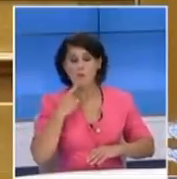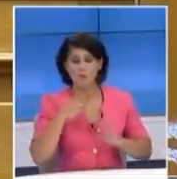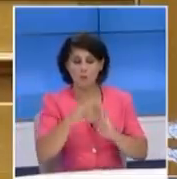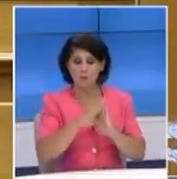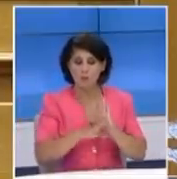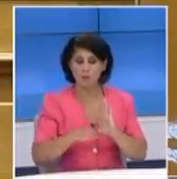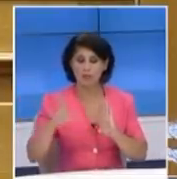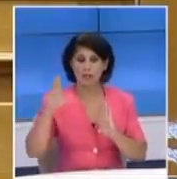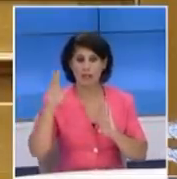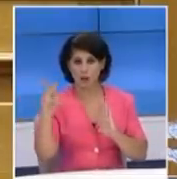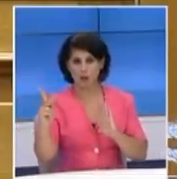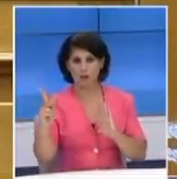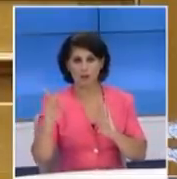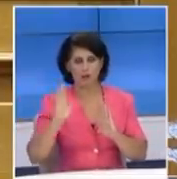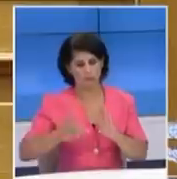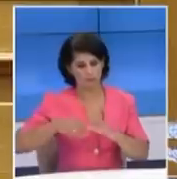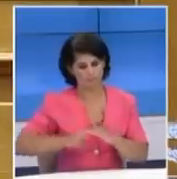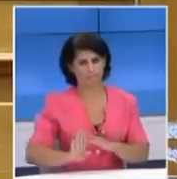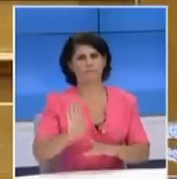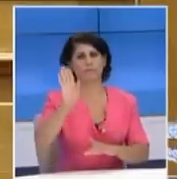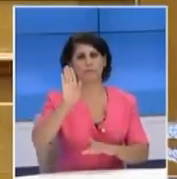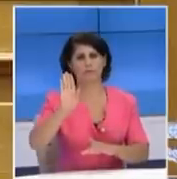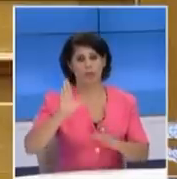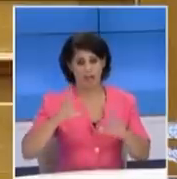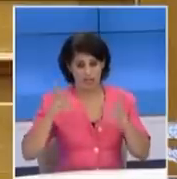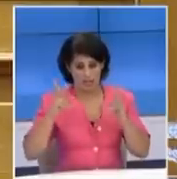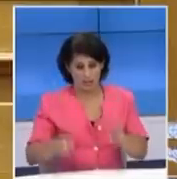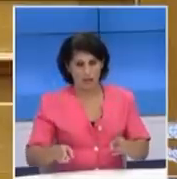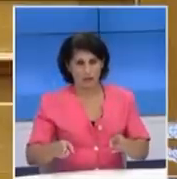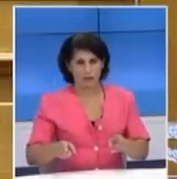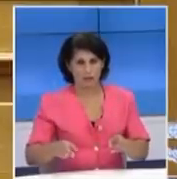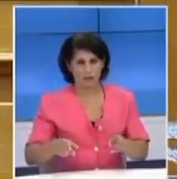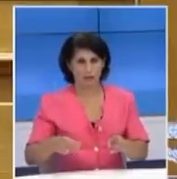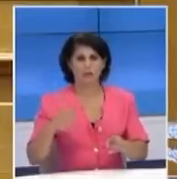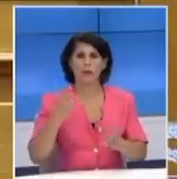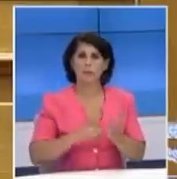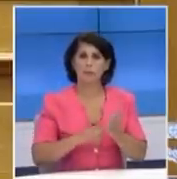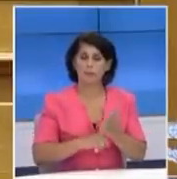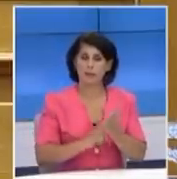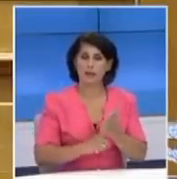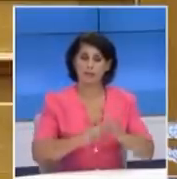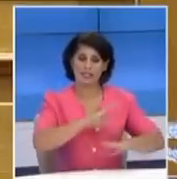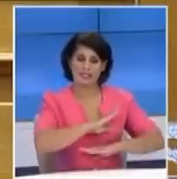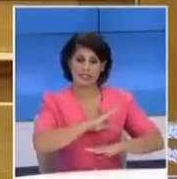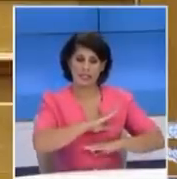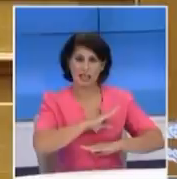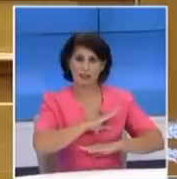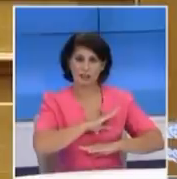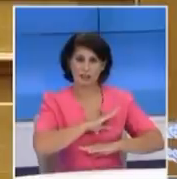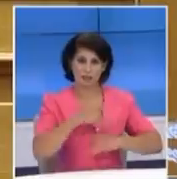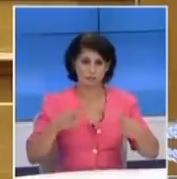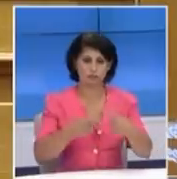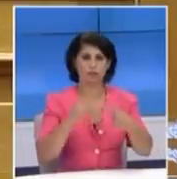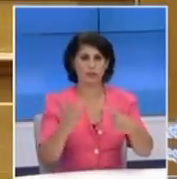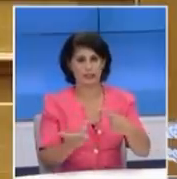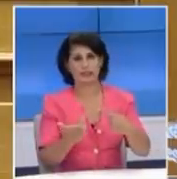μπορεί η Ελλάς να ανανοίξει. Για να πετύχουμε την αποτροπή, πρέπει να έχουμε δυνατότητα της στρατηγικής κρούσης ή του ισοδύναμου